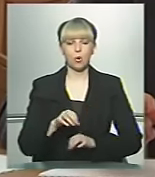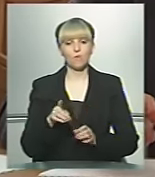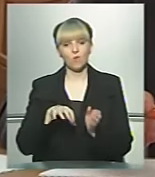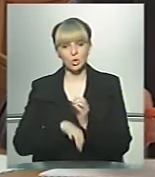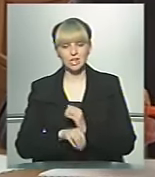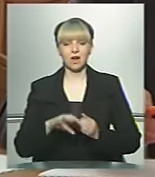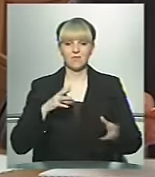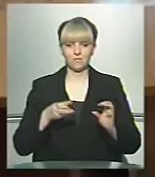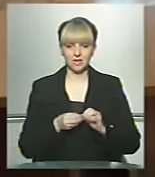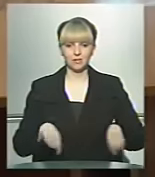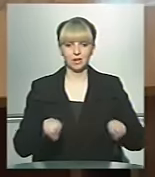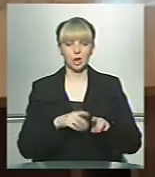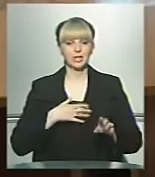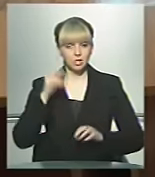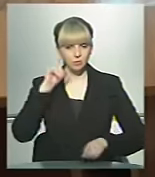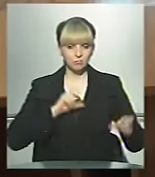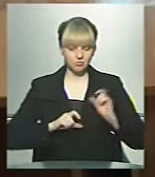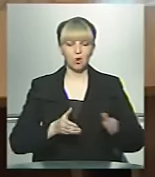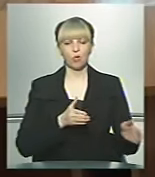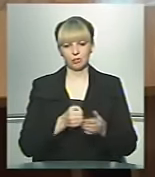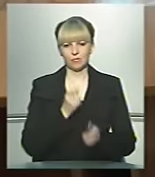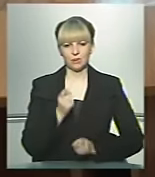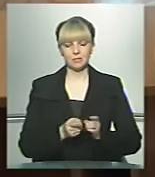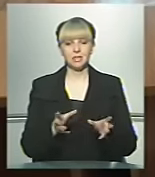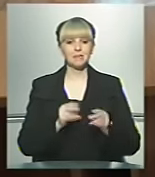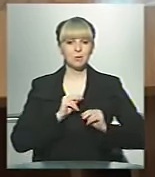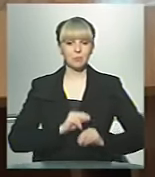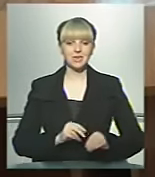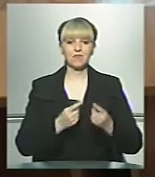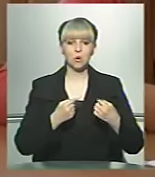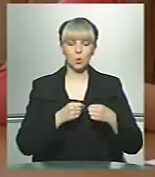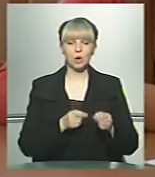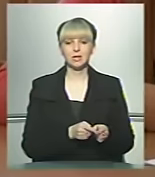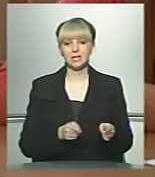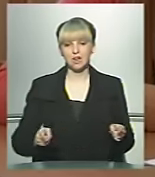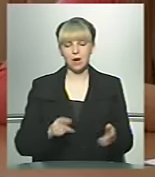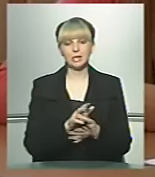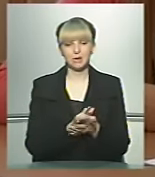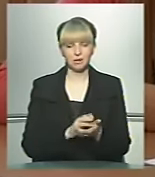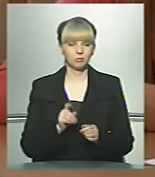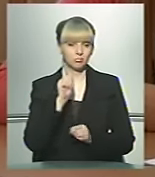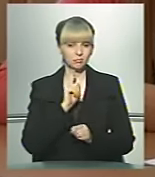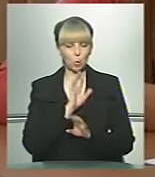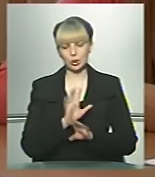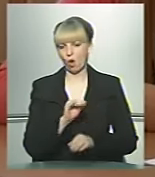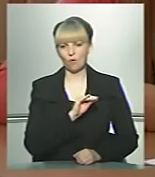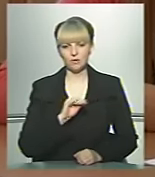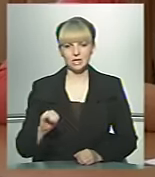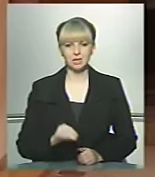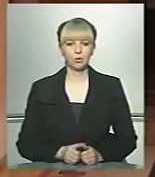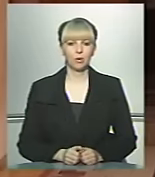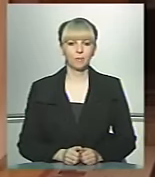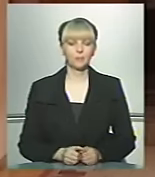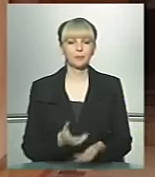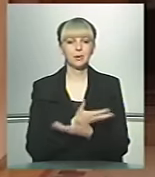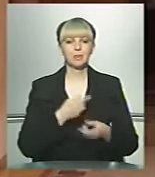останніх висновок такий: наші спудеї готові до змін. Тому співпраця з факультетом триватиме і надалі, хоча й поки неофіційно.